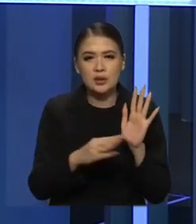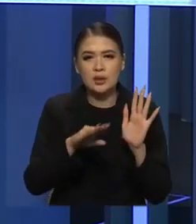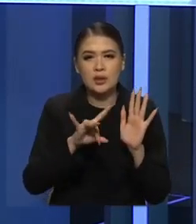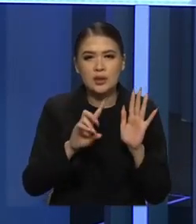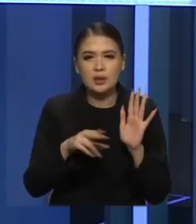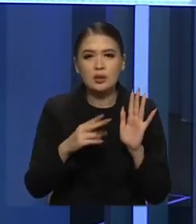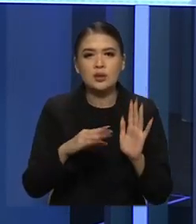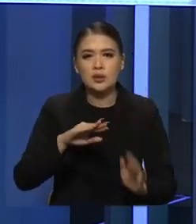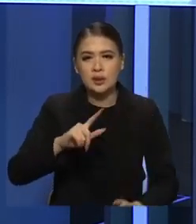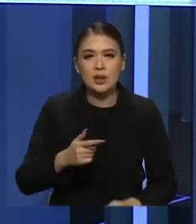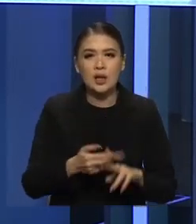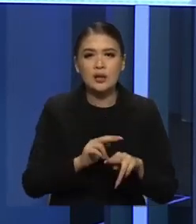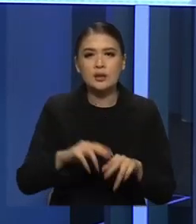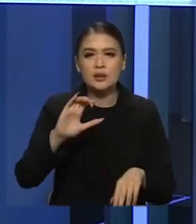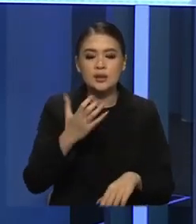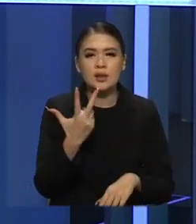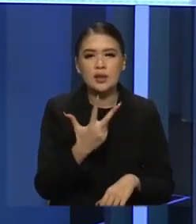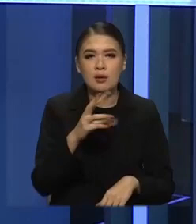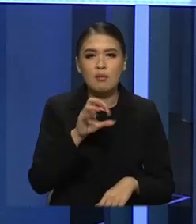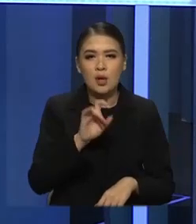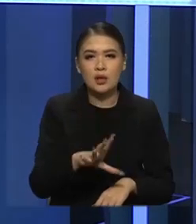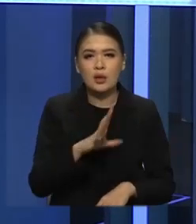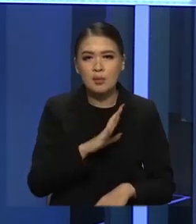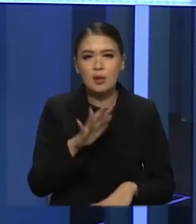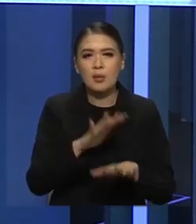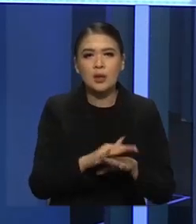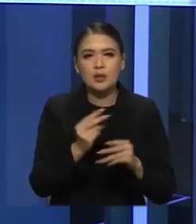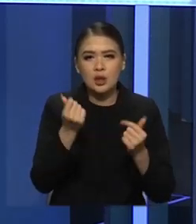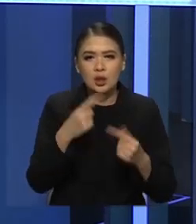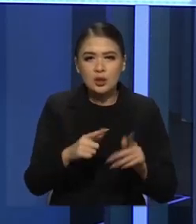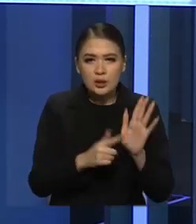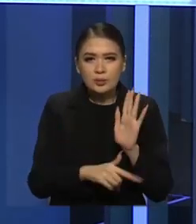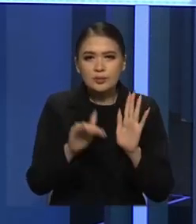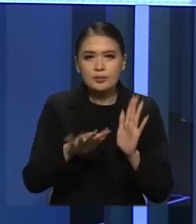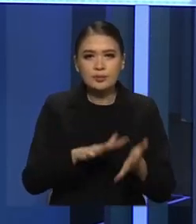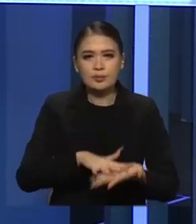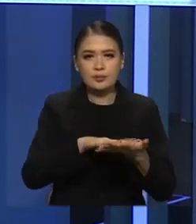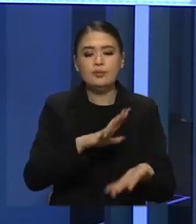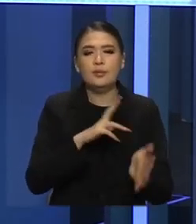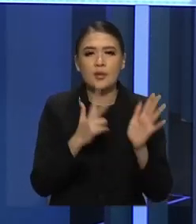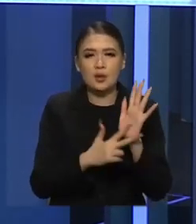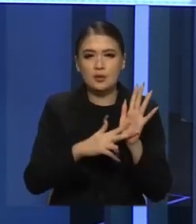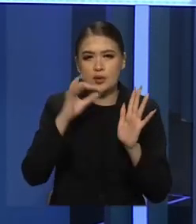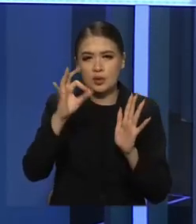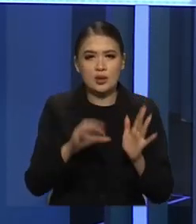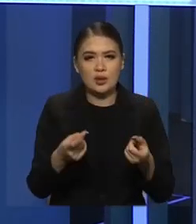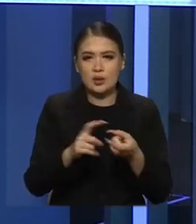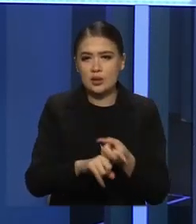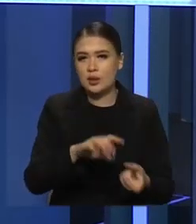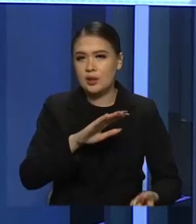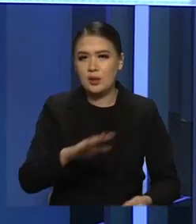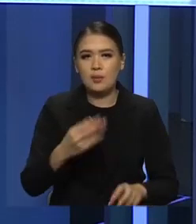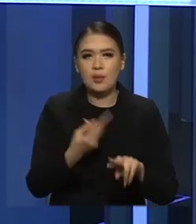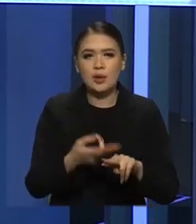триллионов тенге. С 3 марта на банкротство подали 70 тысяч заявок, но 80 из них не соответствовали